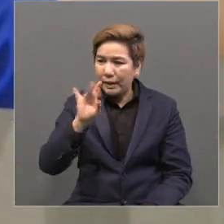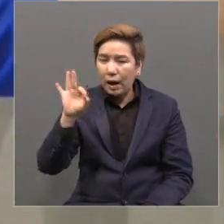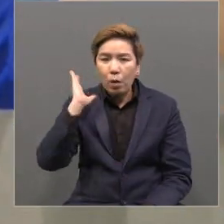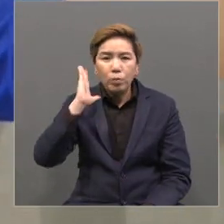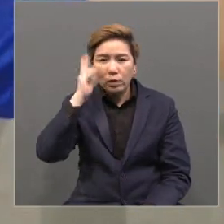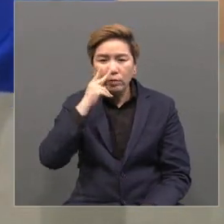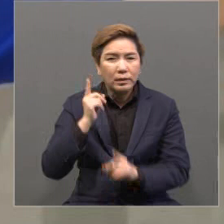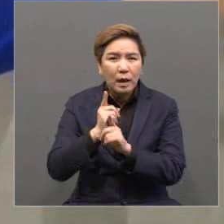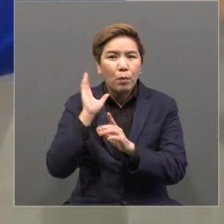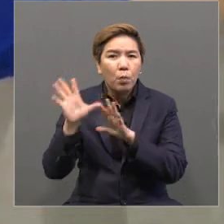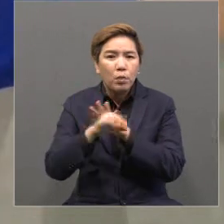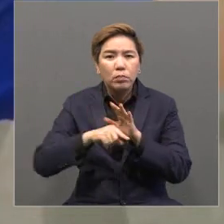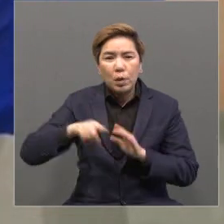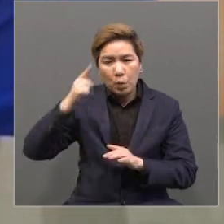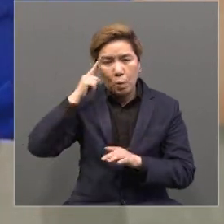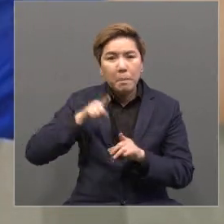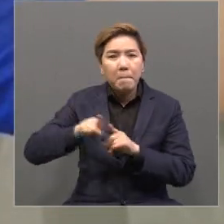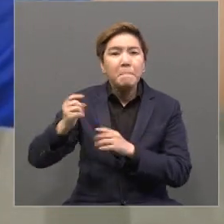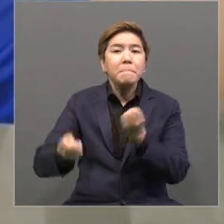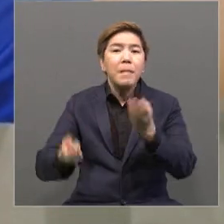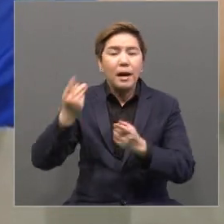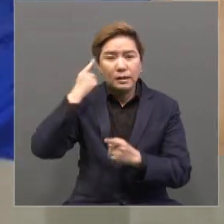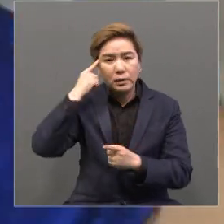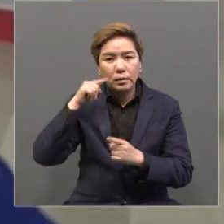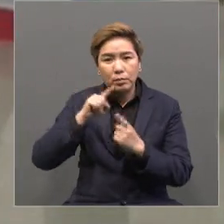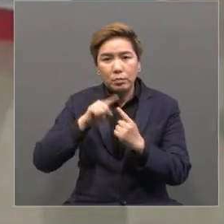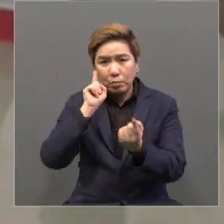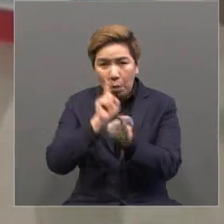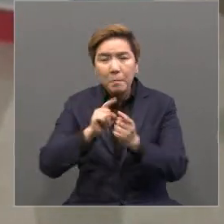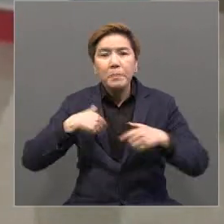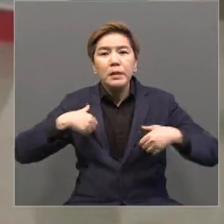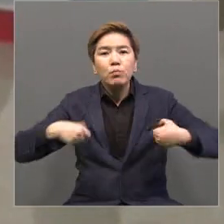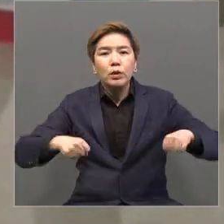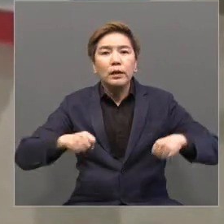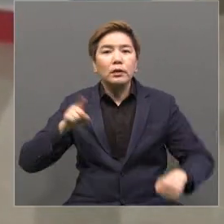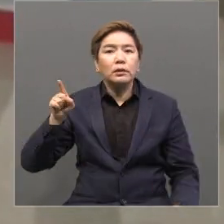พากันไล่ตามไปนู่นบอกว่ารู้มันเข้าป่าเข้าป่าก็ไปเจอมอเตอร์ไซค์